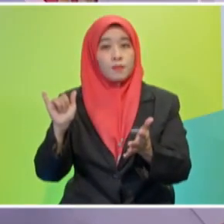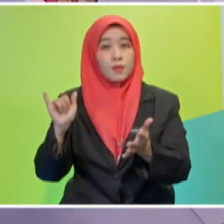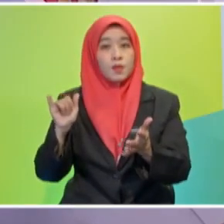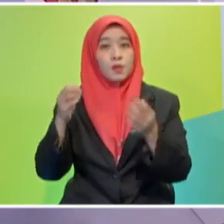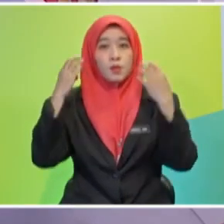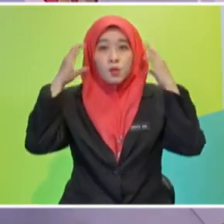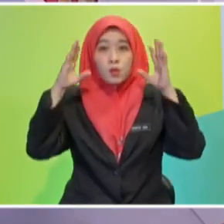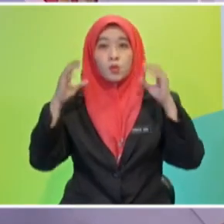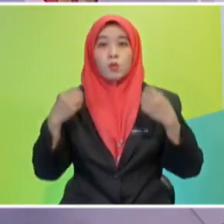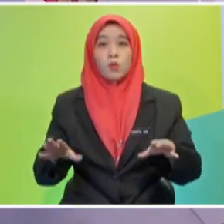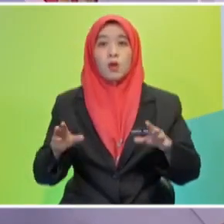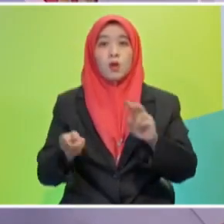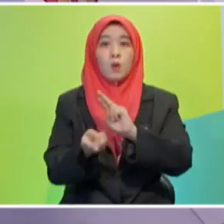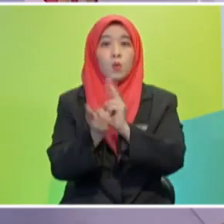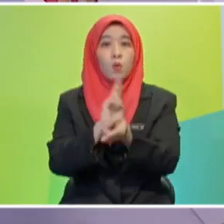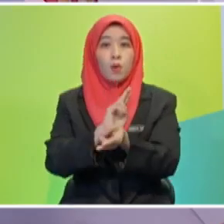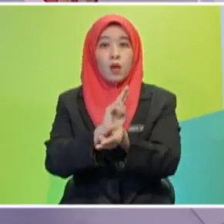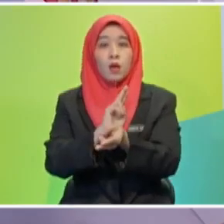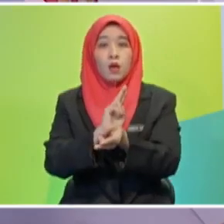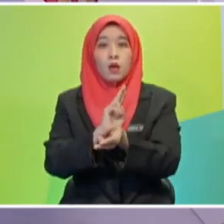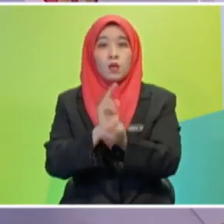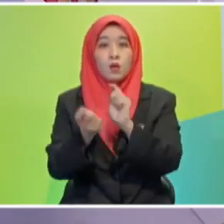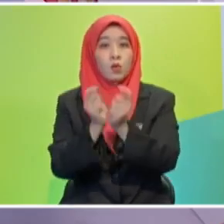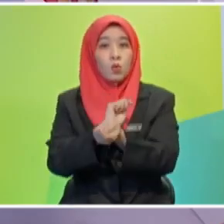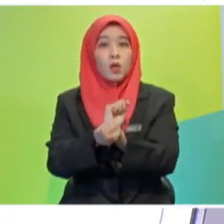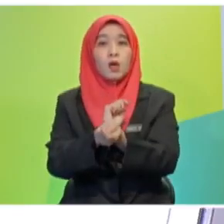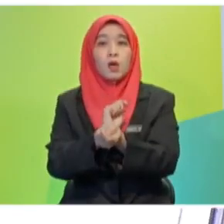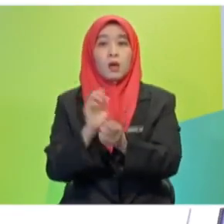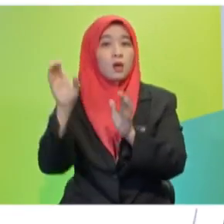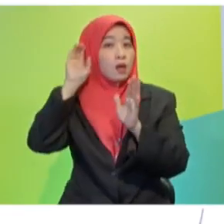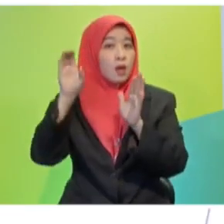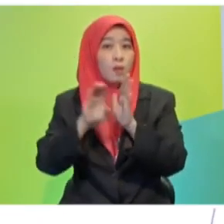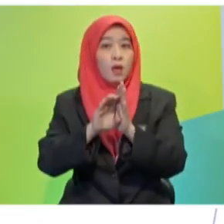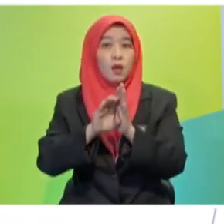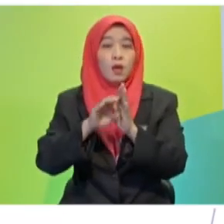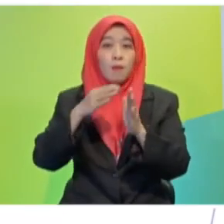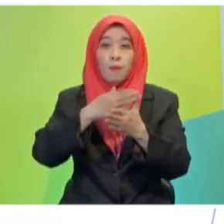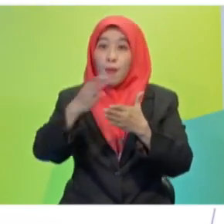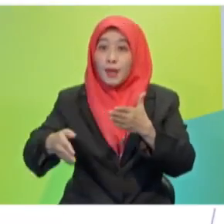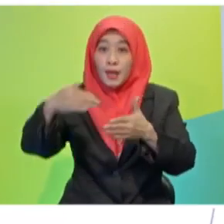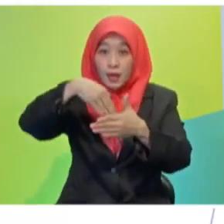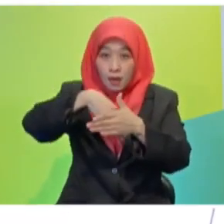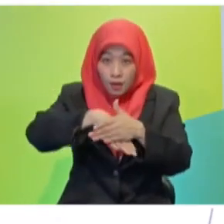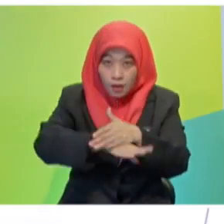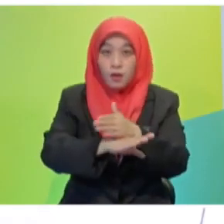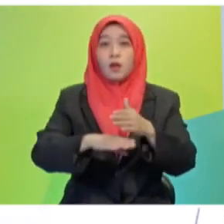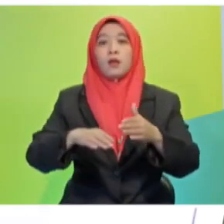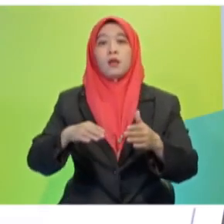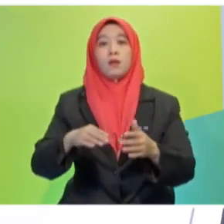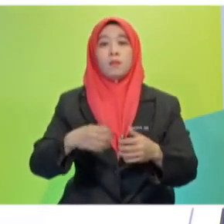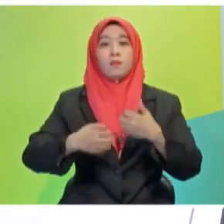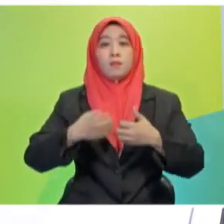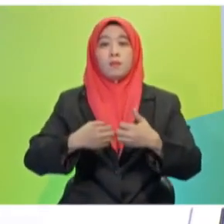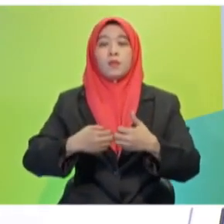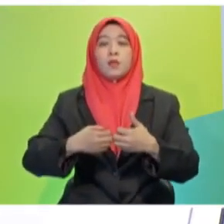ubah gambar mesin basuh ni yang kita nampak di bahagian dalam. Oh, dalam dia? Di bahagian dalam mesin basuh